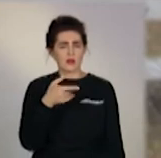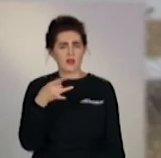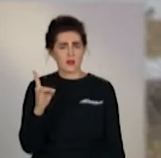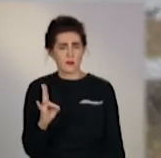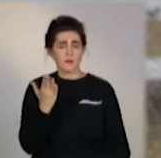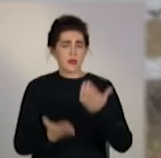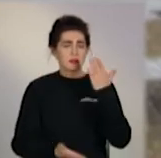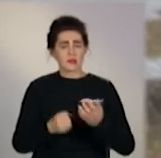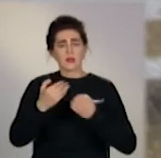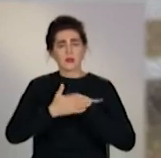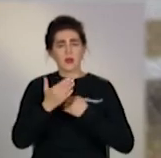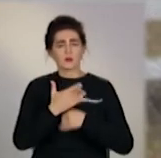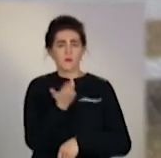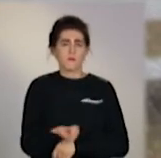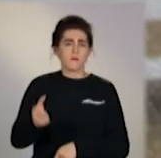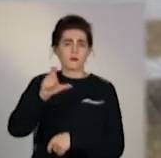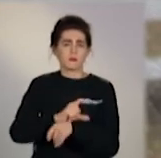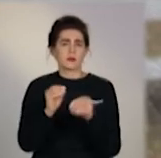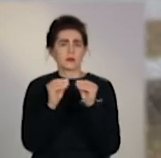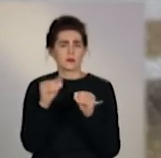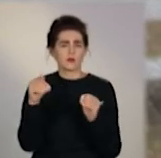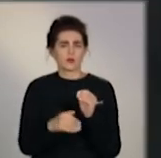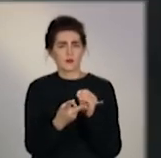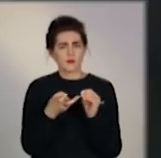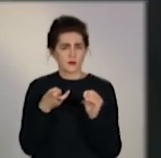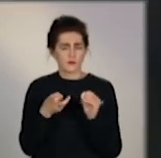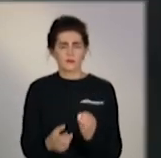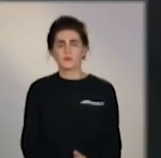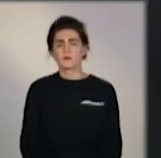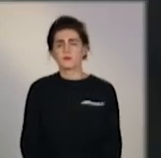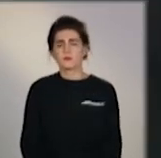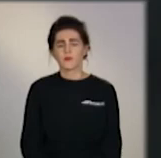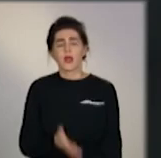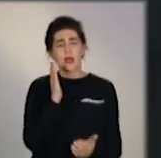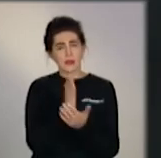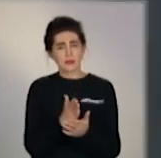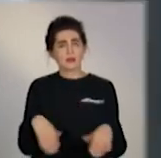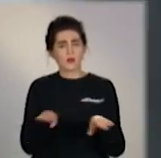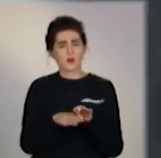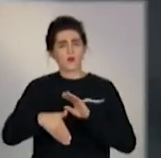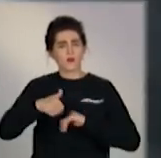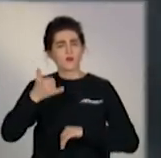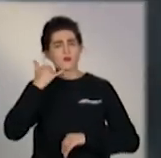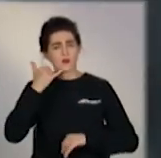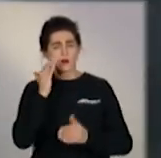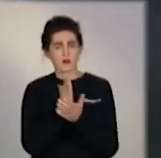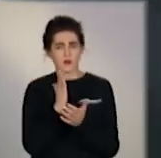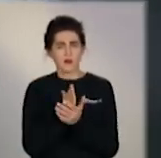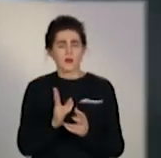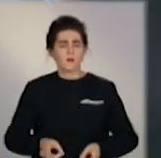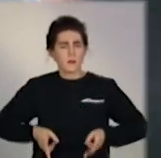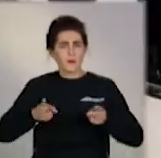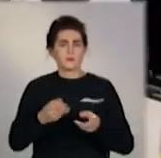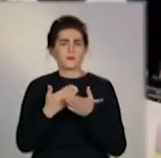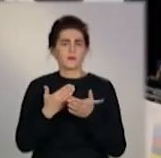якщо каратимуть по максимуму, то 10200. Та є такі виклики, за які зараз передбачена кримінальна